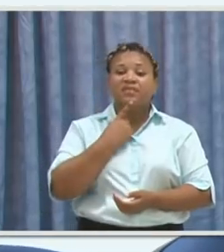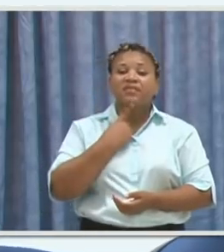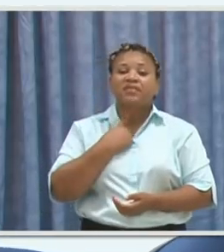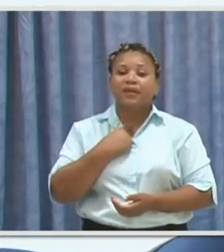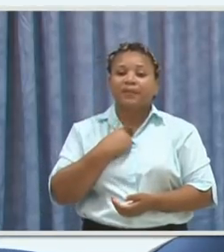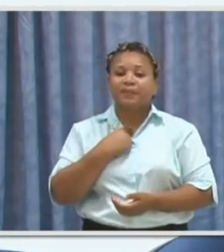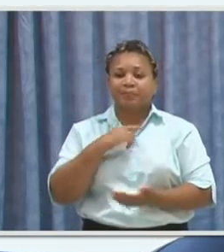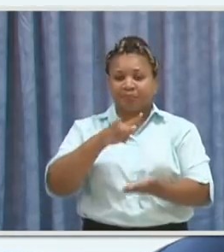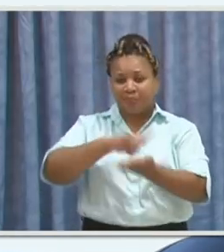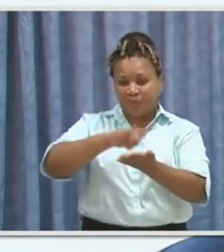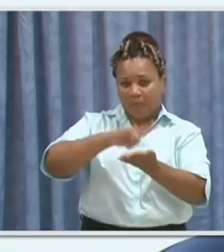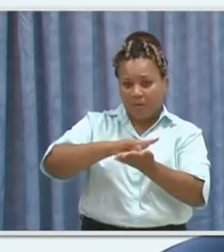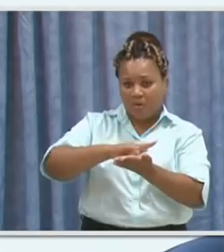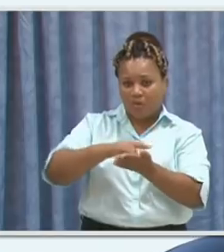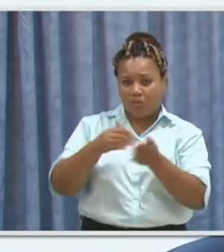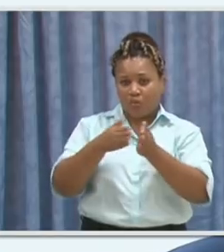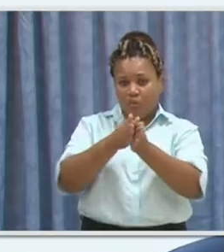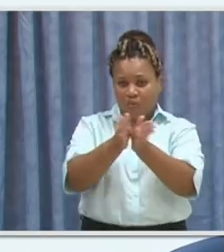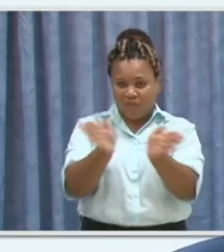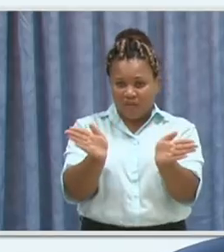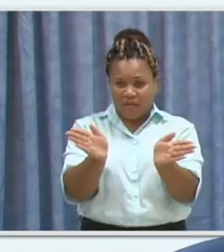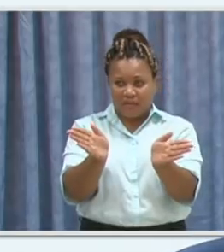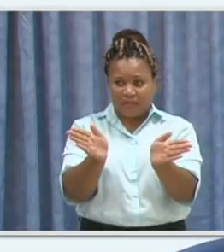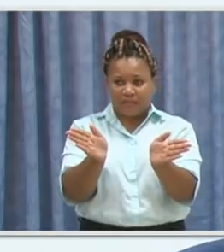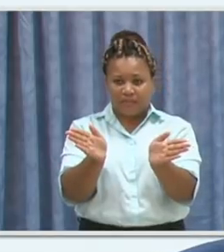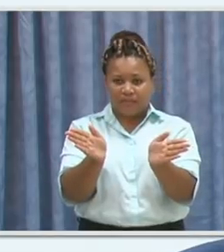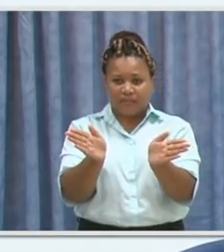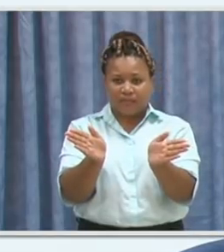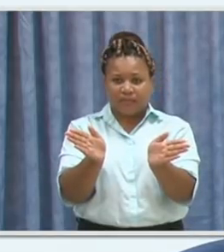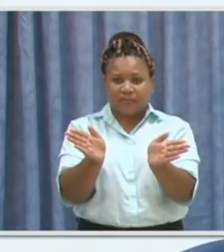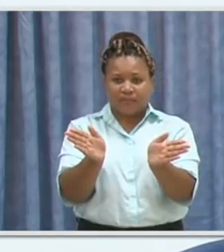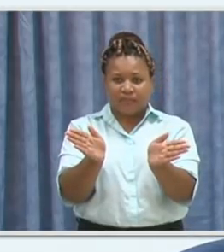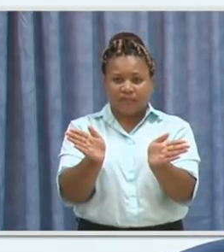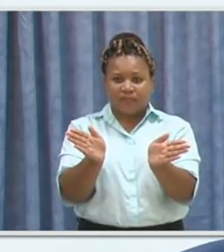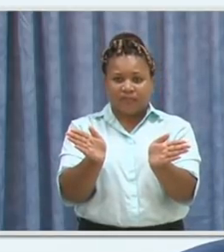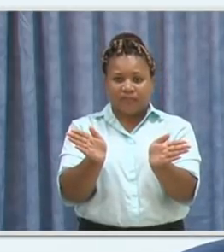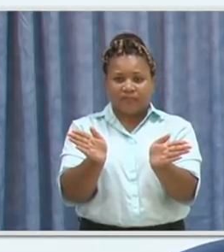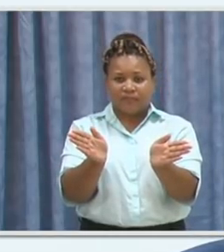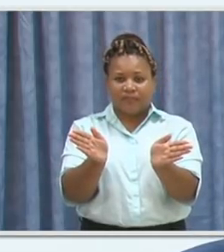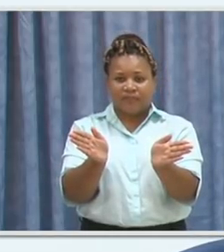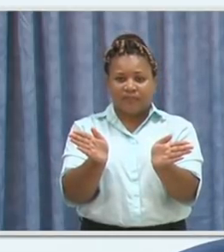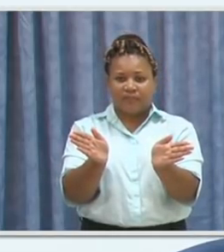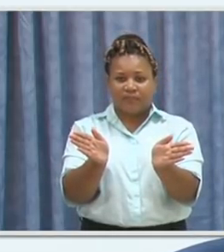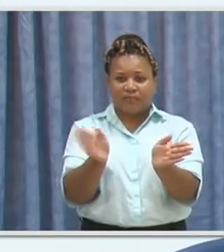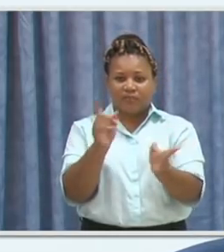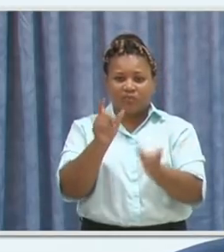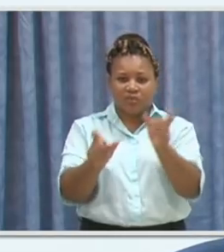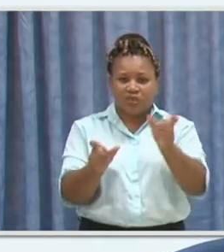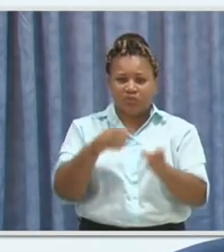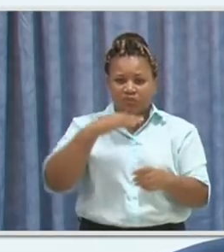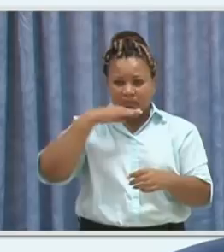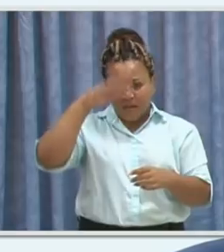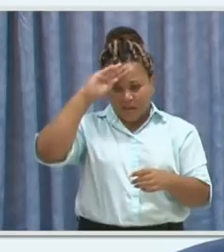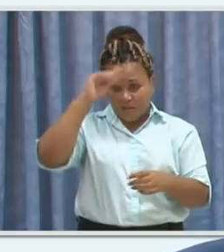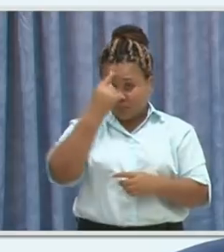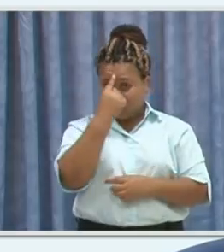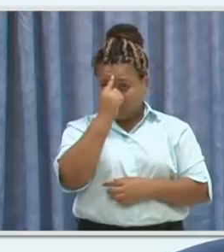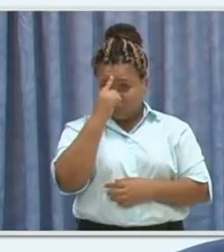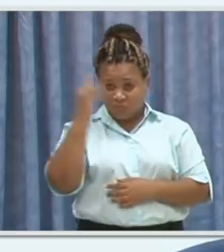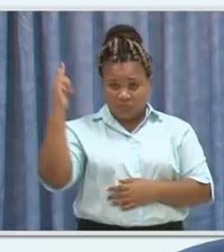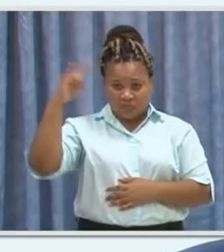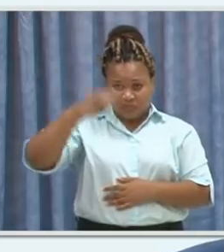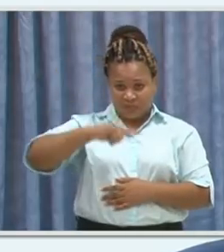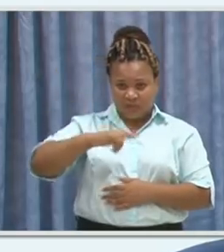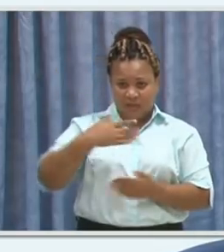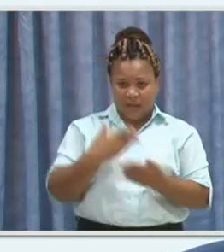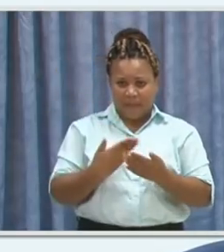passion d'ailleurs aussi bon du monde qui Jakarta come back home from India et Sri Lanka if I'm not mistaken. Mais il y en a des trois